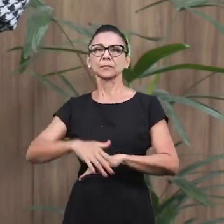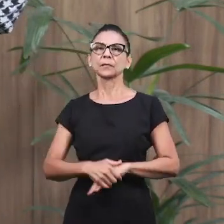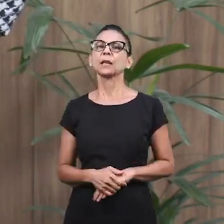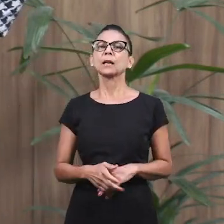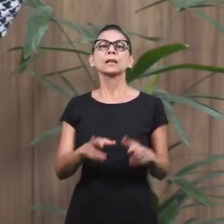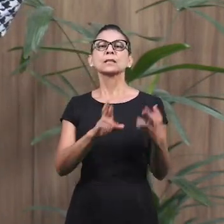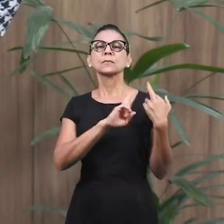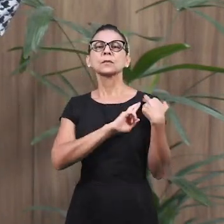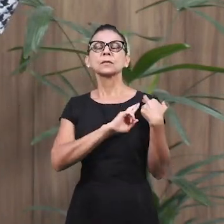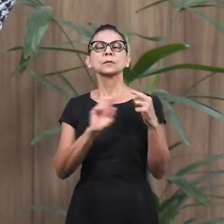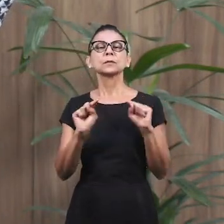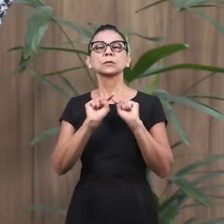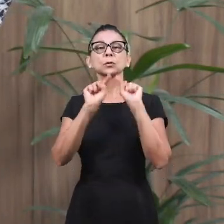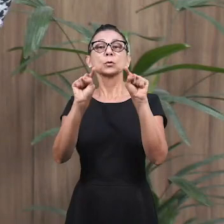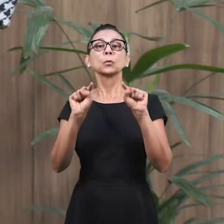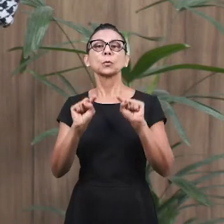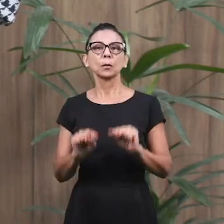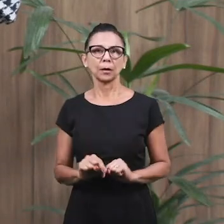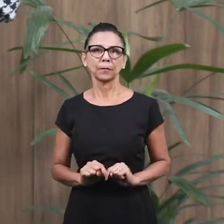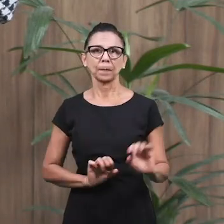школы. И